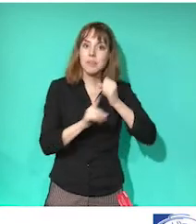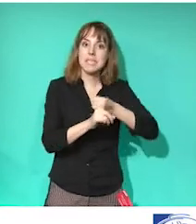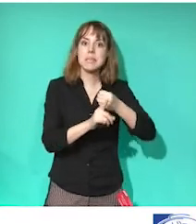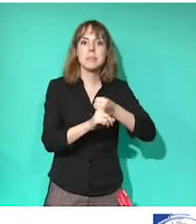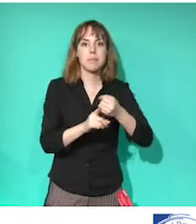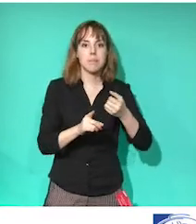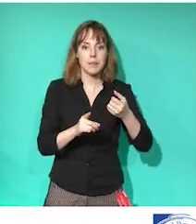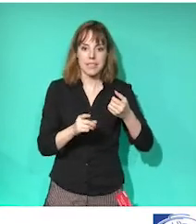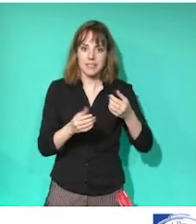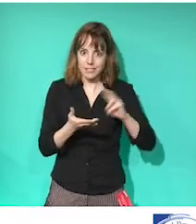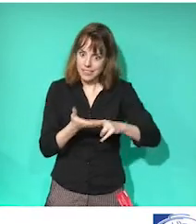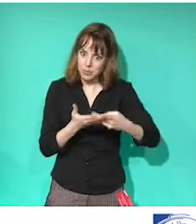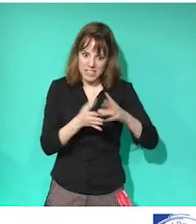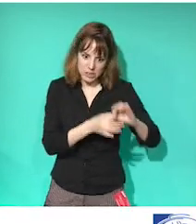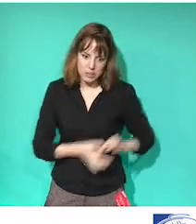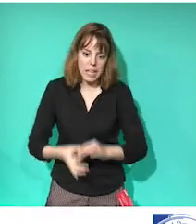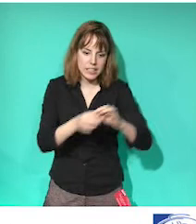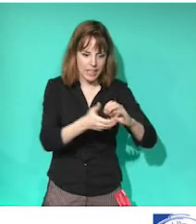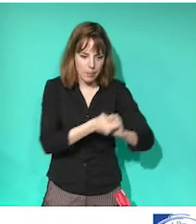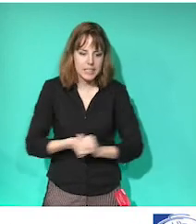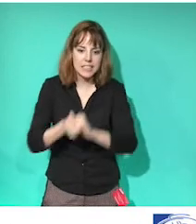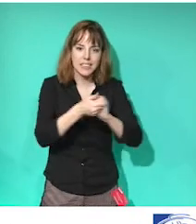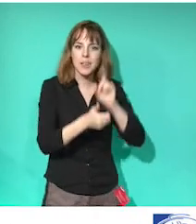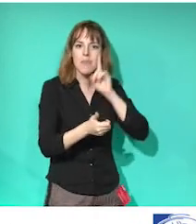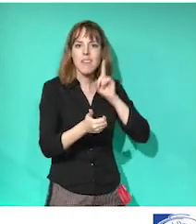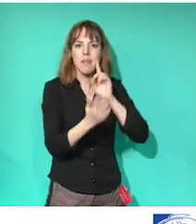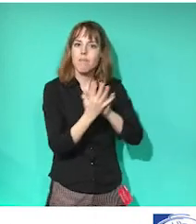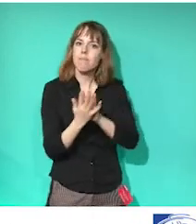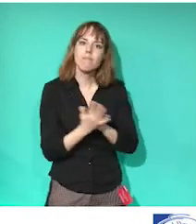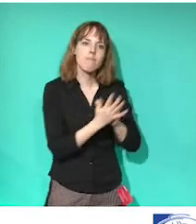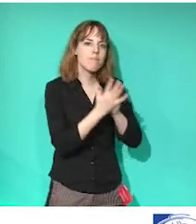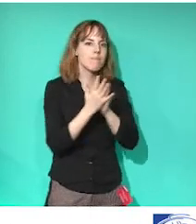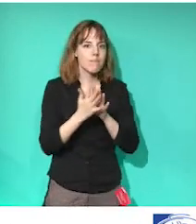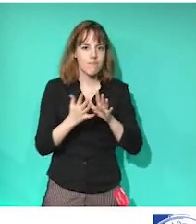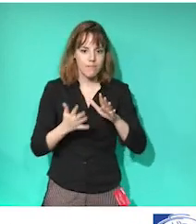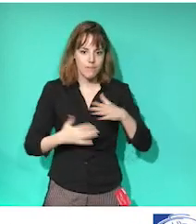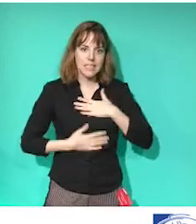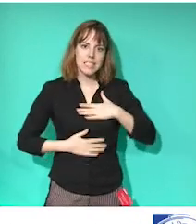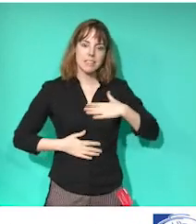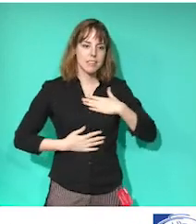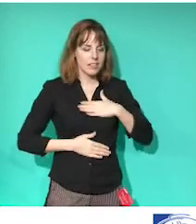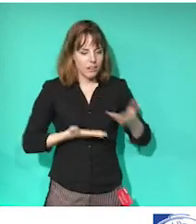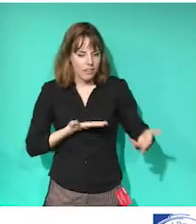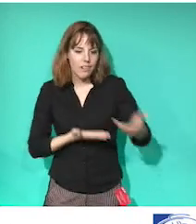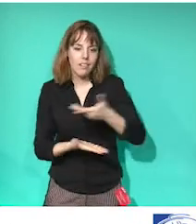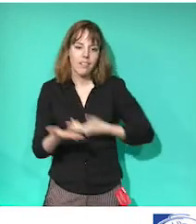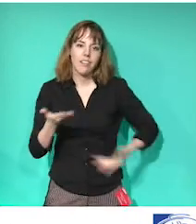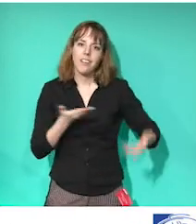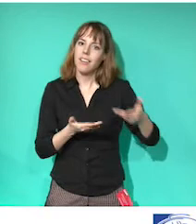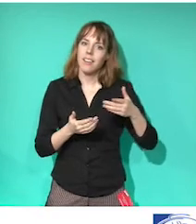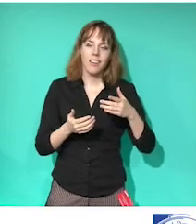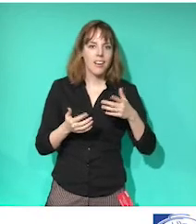suppose, de solidarité, d'amitié entre les femmes, de plaisir à être ensemble, de